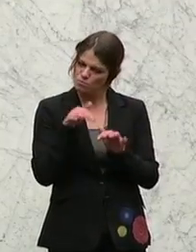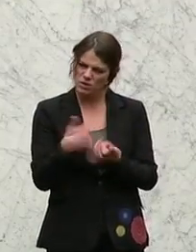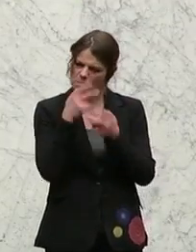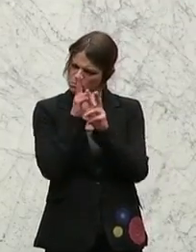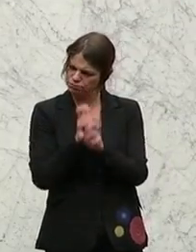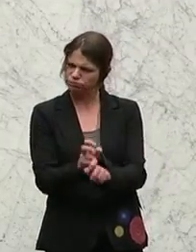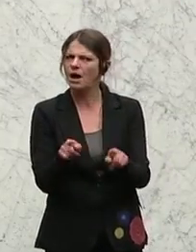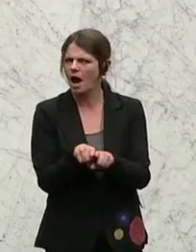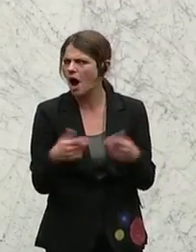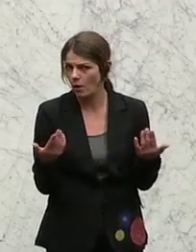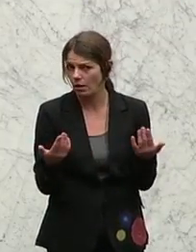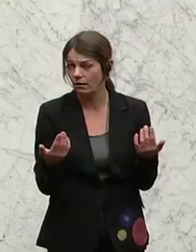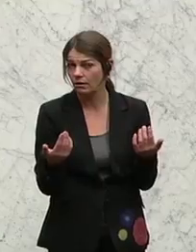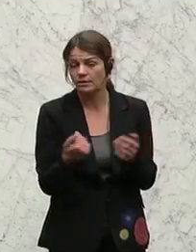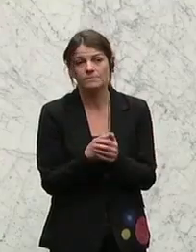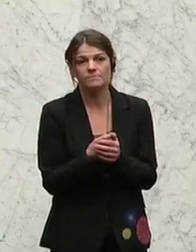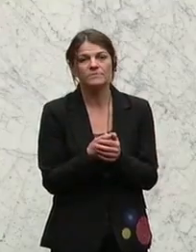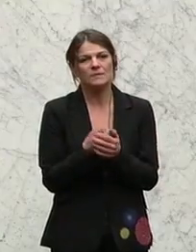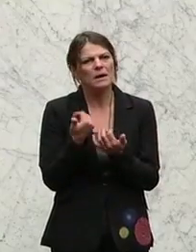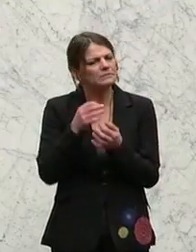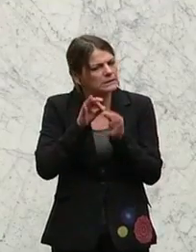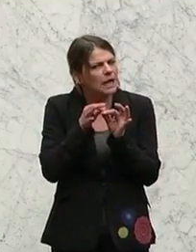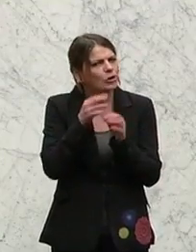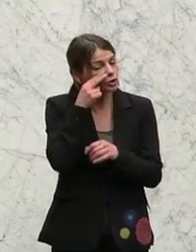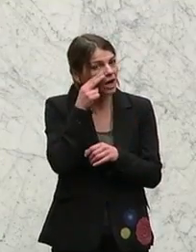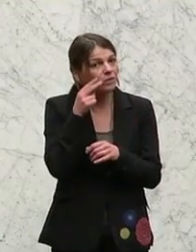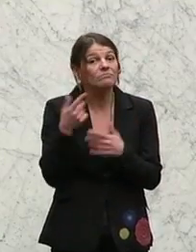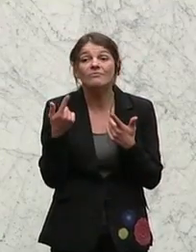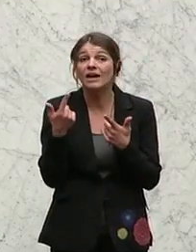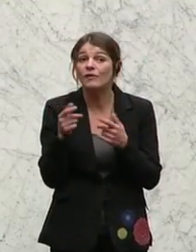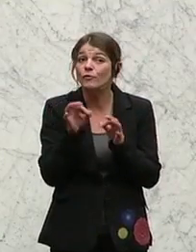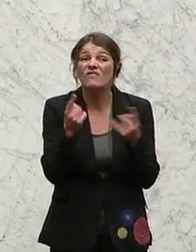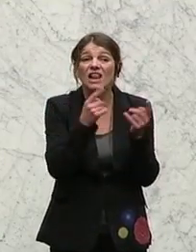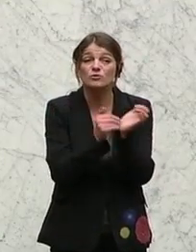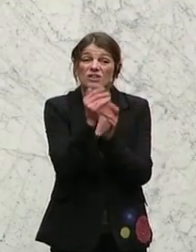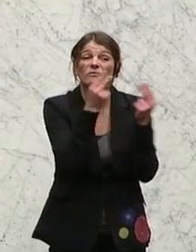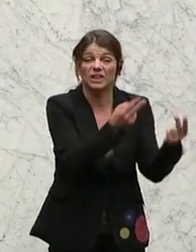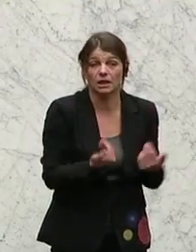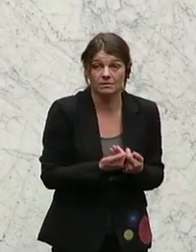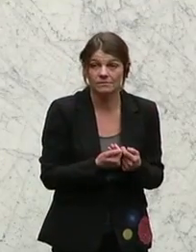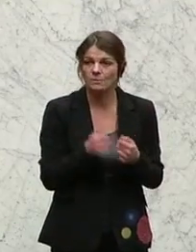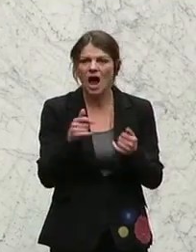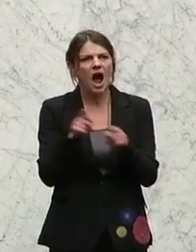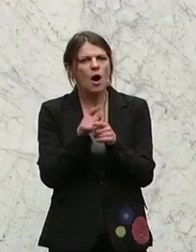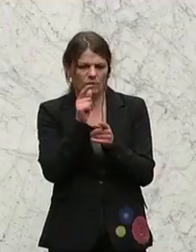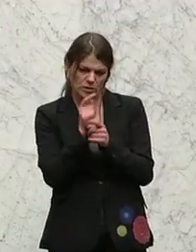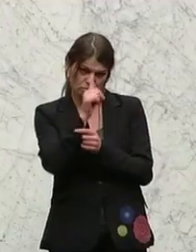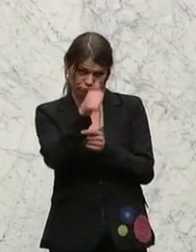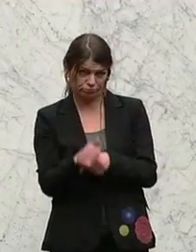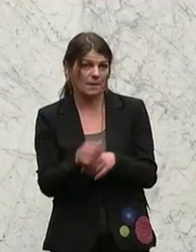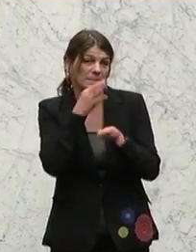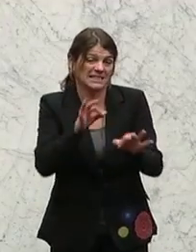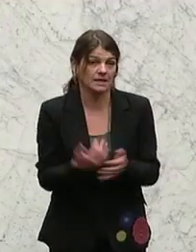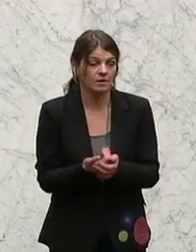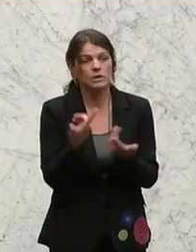Evaluierung braucht und man genauer darauf hinschauen muss, wann und wie wird klassifiziert und was heißt das